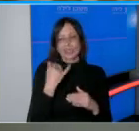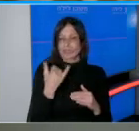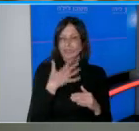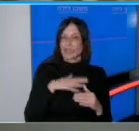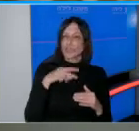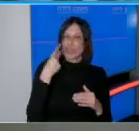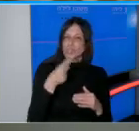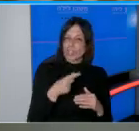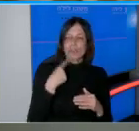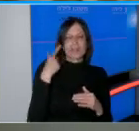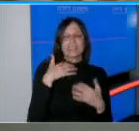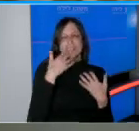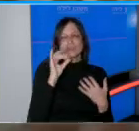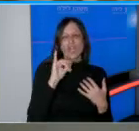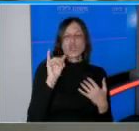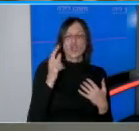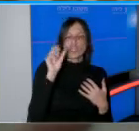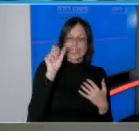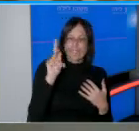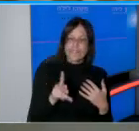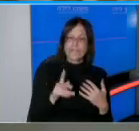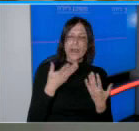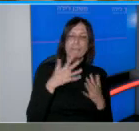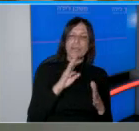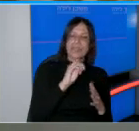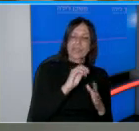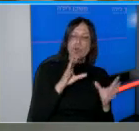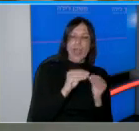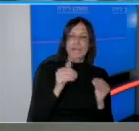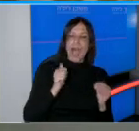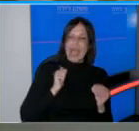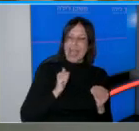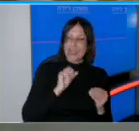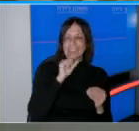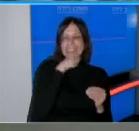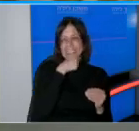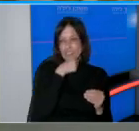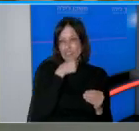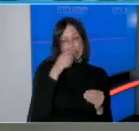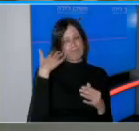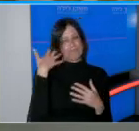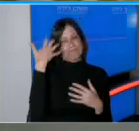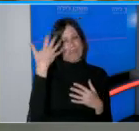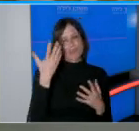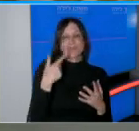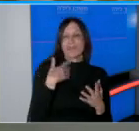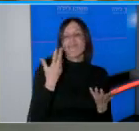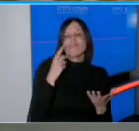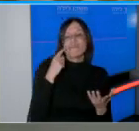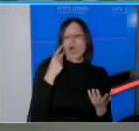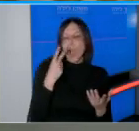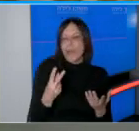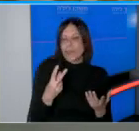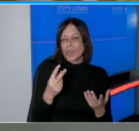יוסף בן מתתיהו עם כל האפוס והחיילים וההיסטוריה, אבל איפה האנשים הקטנים, איפה הנקודת מבט האנושית